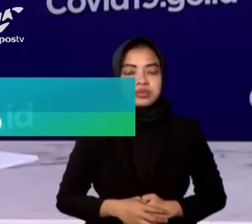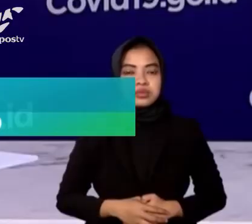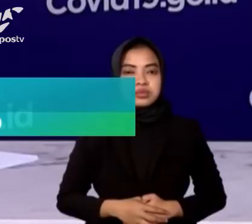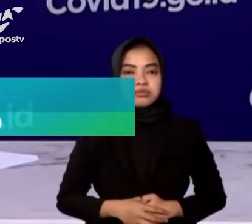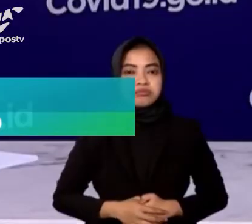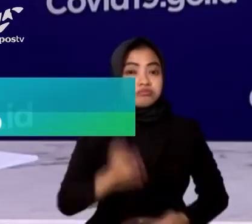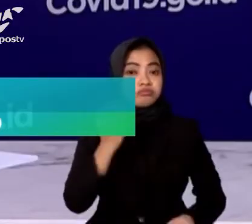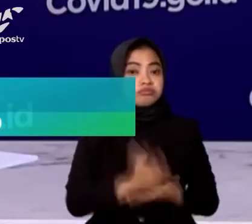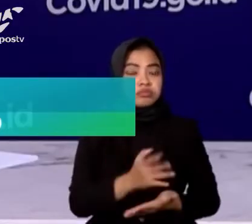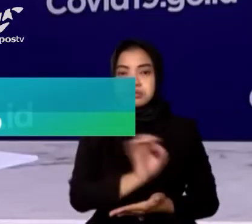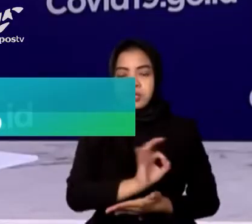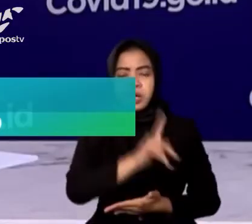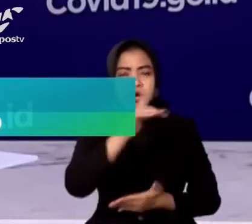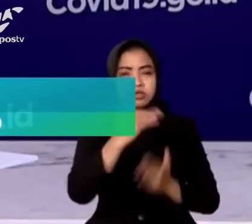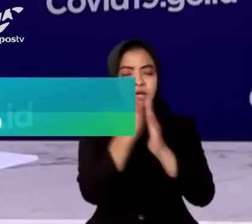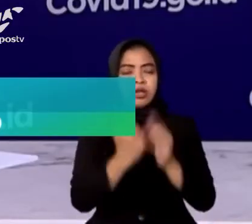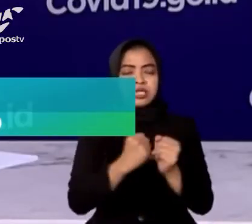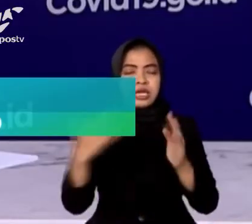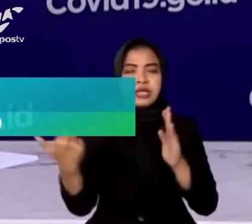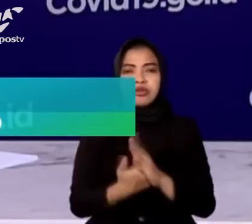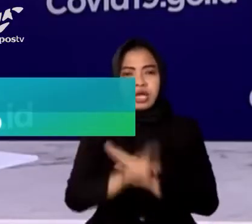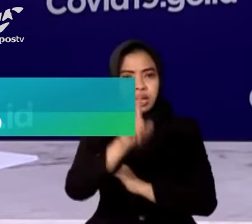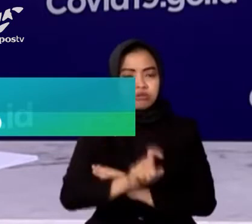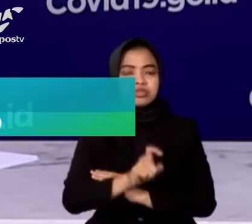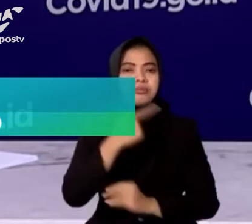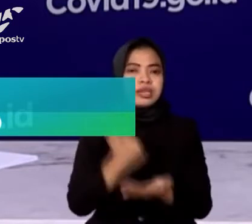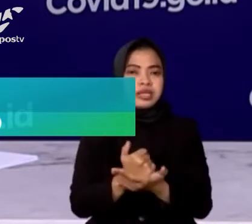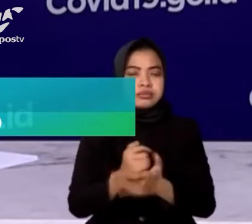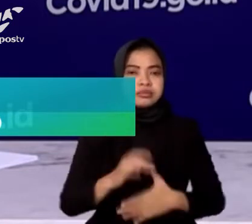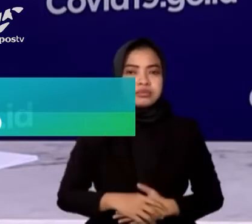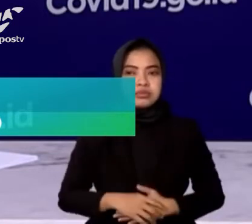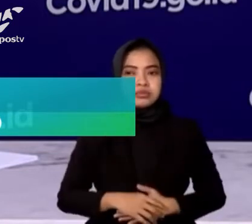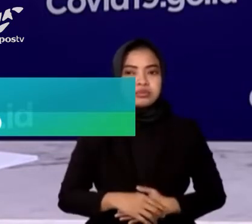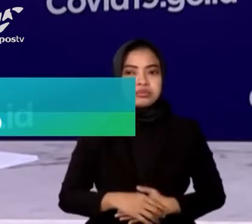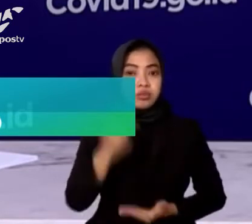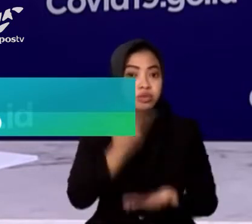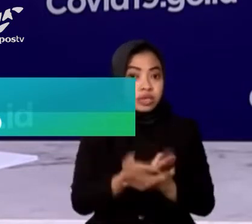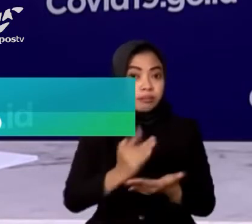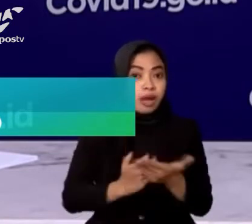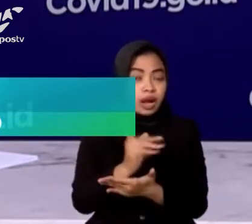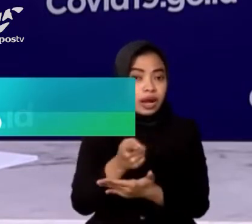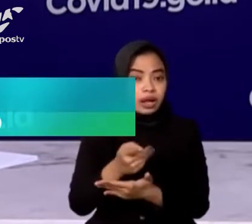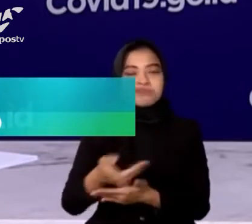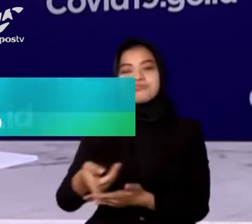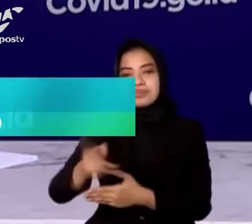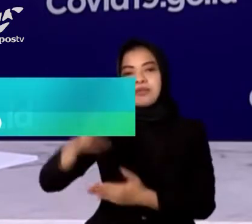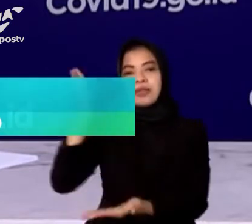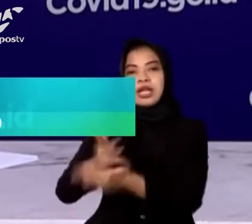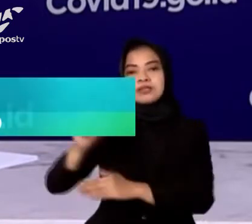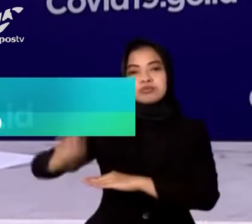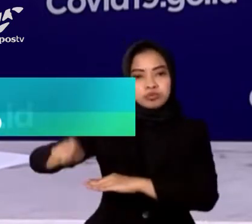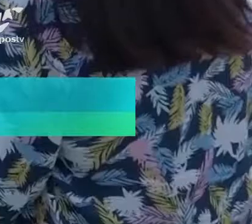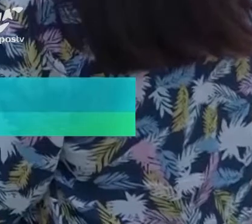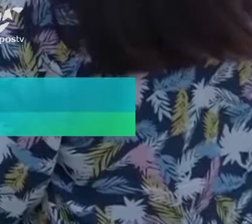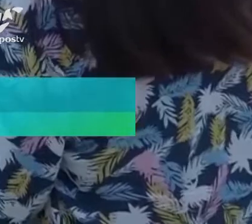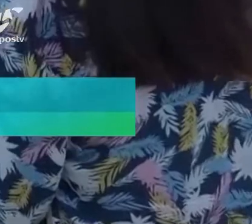toleransi dengan ketidakpatuhan protokol kesehatan. Jika sudah ada bukti terkait pelanggaran, harus ditindak dengan tegas.